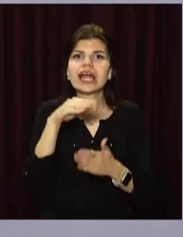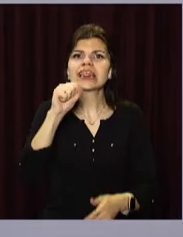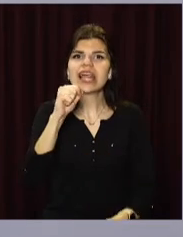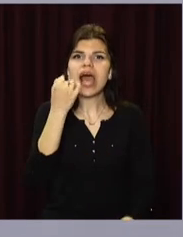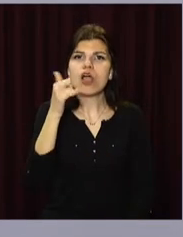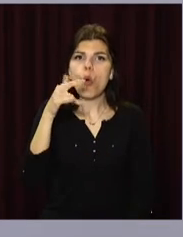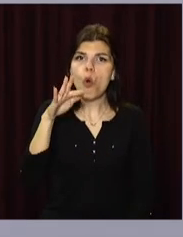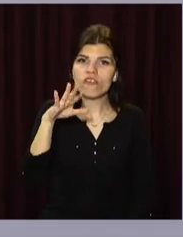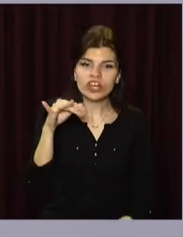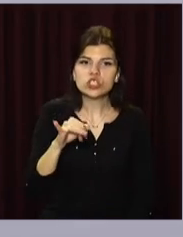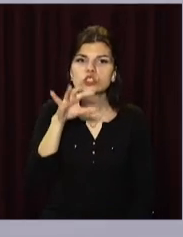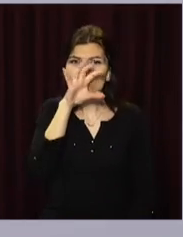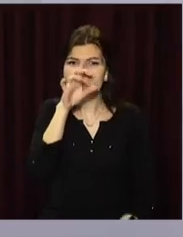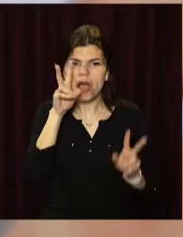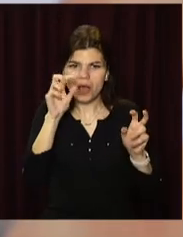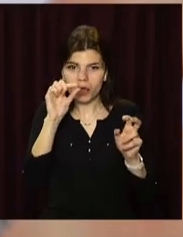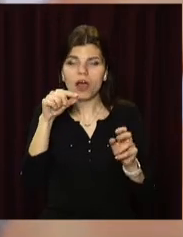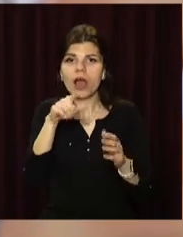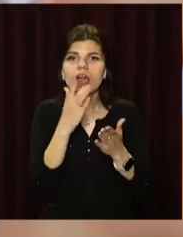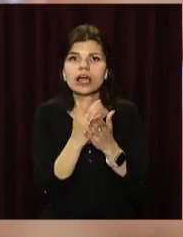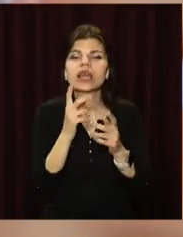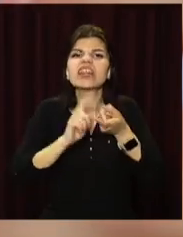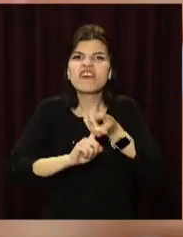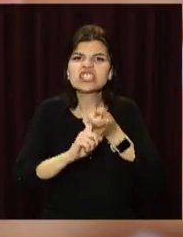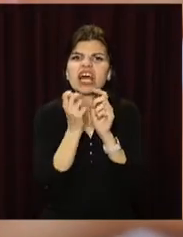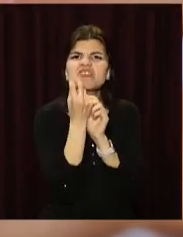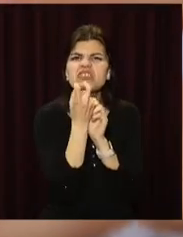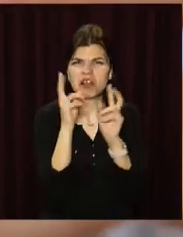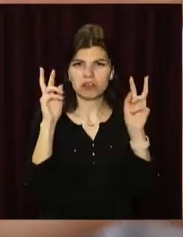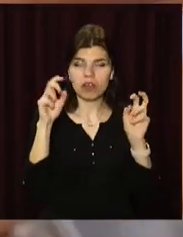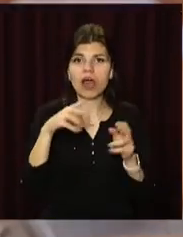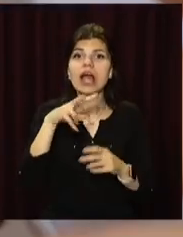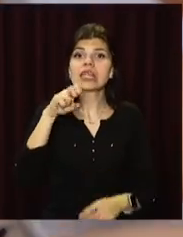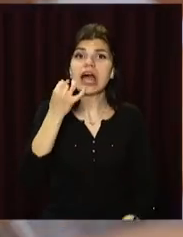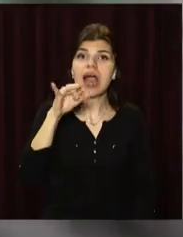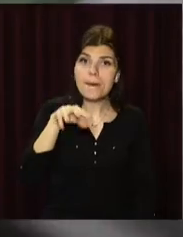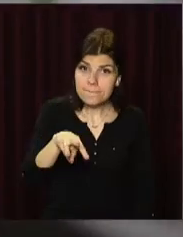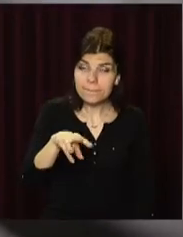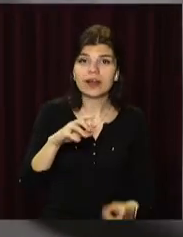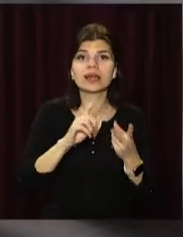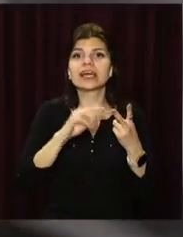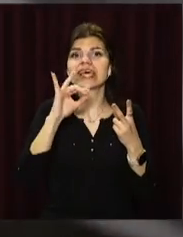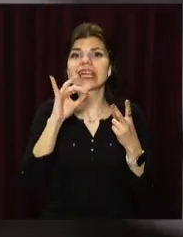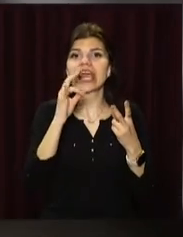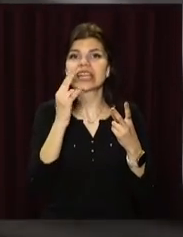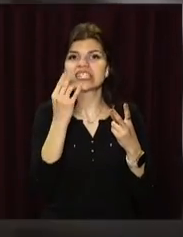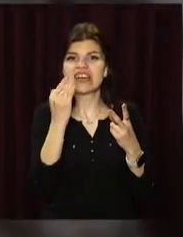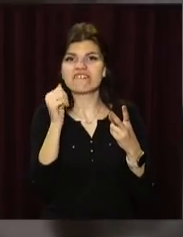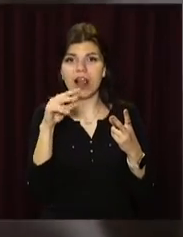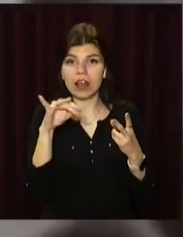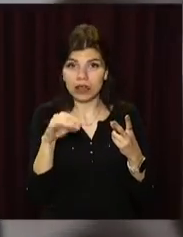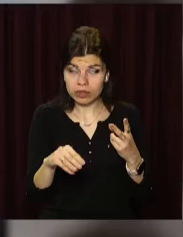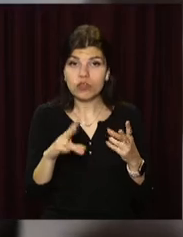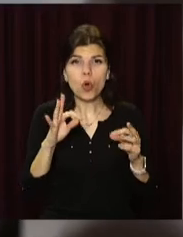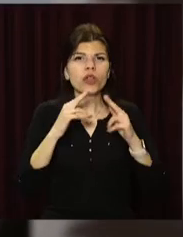і собачий. Вони є переносниками 12 інфекцій. Серед них хвороби Лайм, бореліоз та енцефаліт. Втім, на